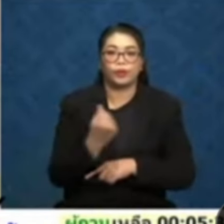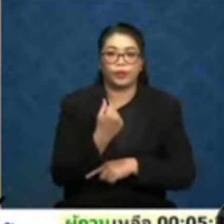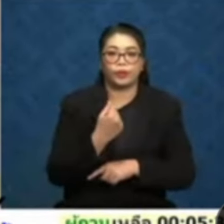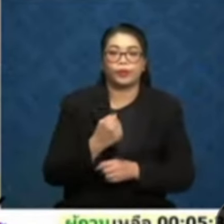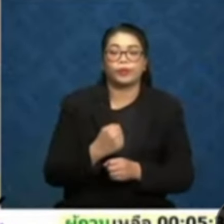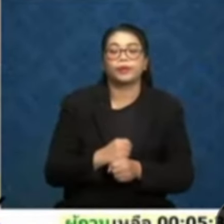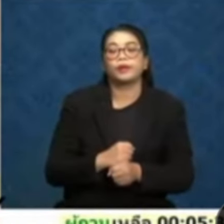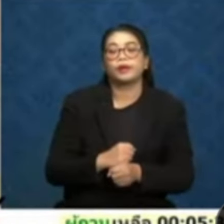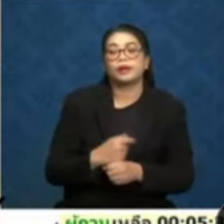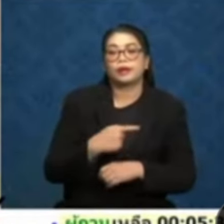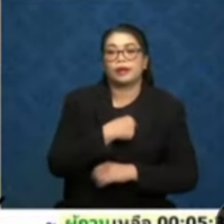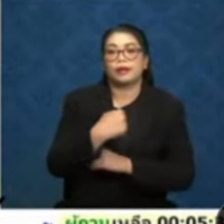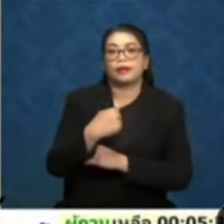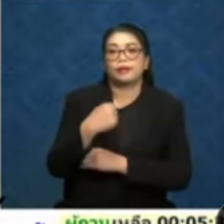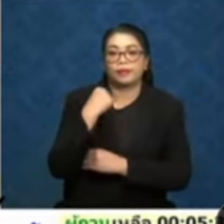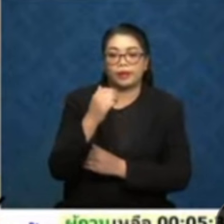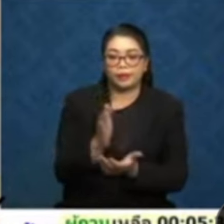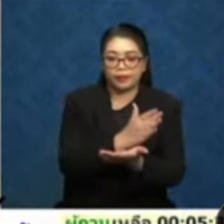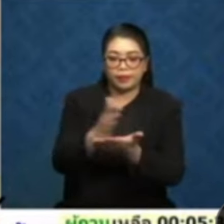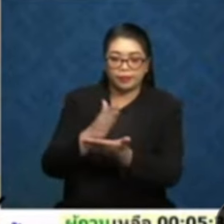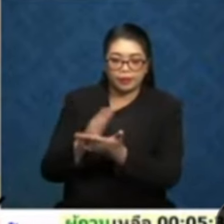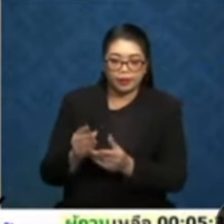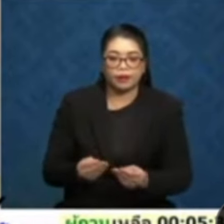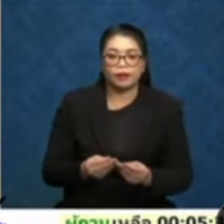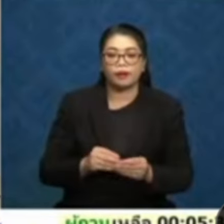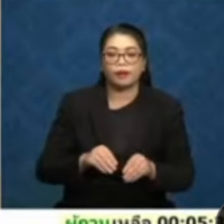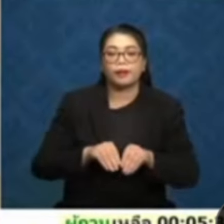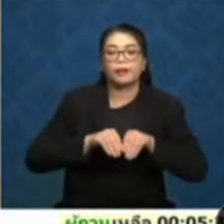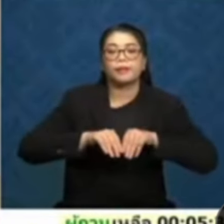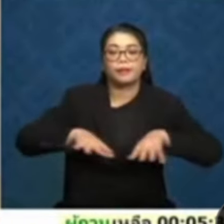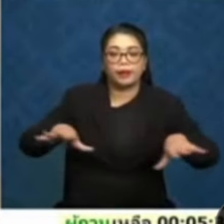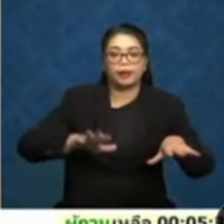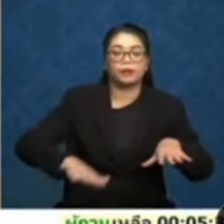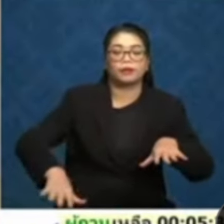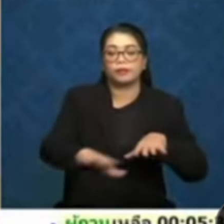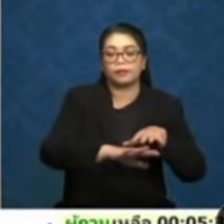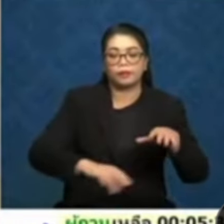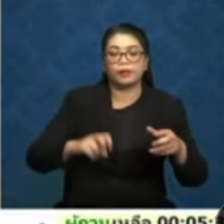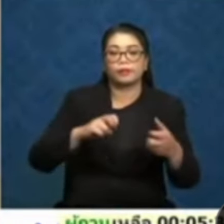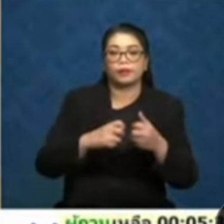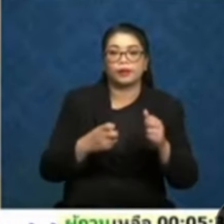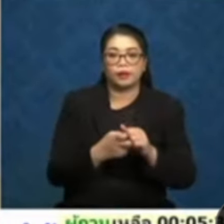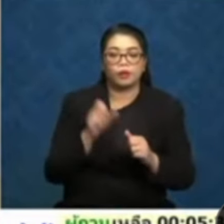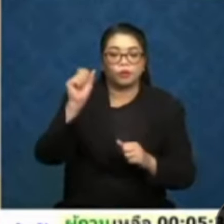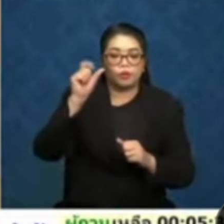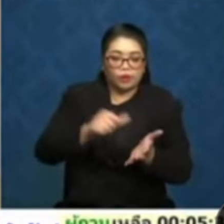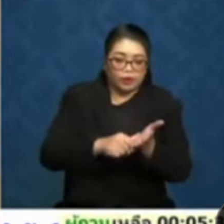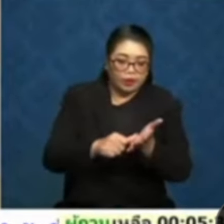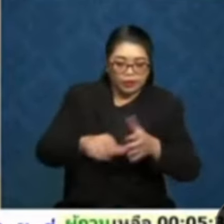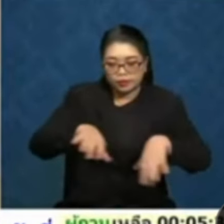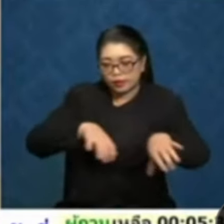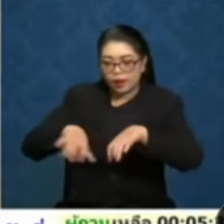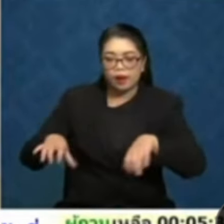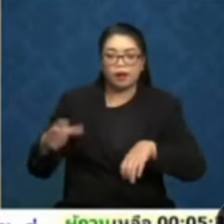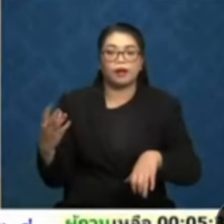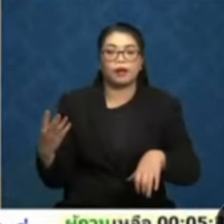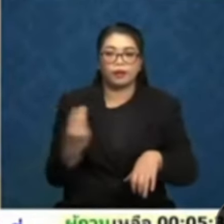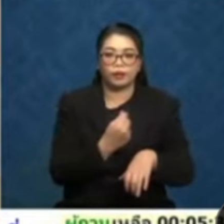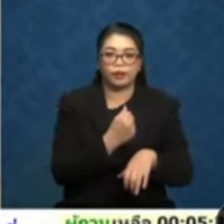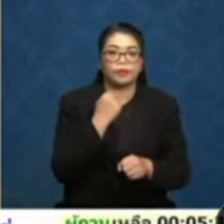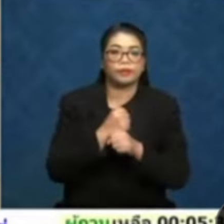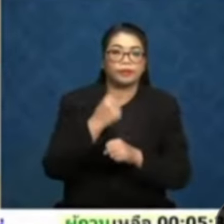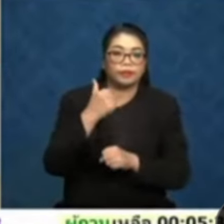กระจายการตัดสินใจเป็นการกระจายอำนาจไปสู่ท้องถิ่นในพื้นที่ที่เกิดปัญหาได้อย่างรวดเร็วยิ่งขึ้นค่ะใน